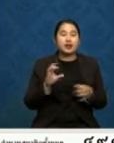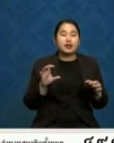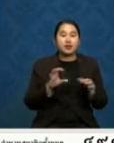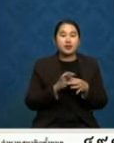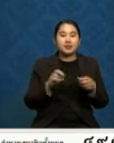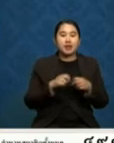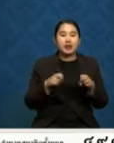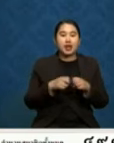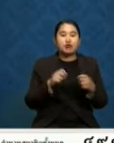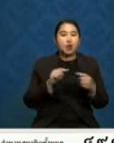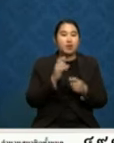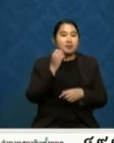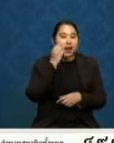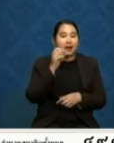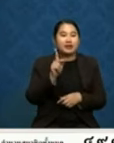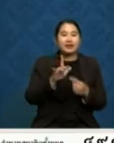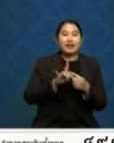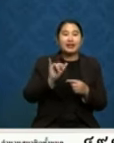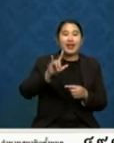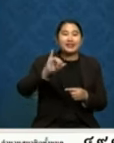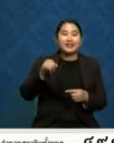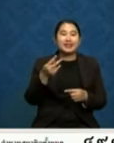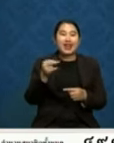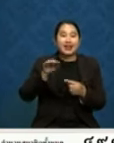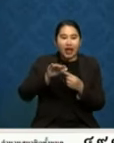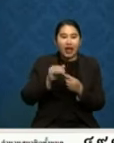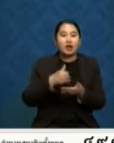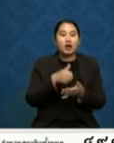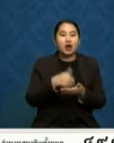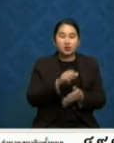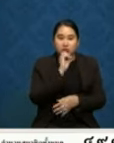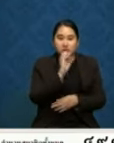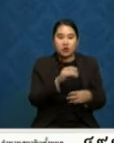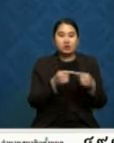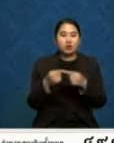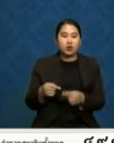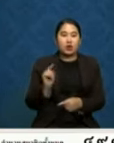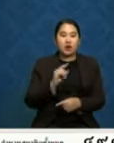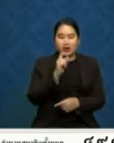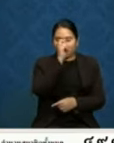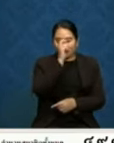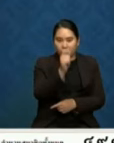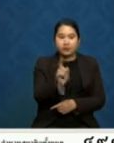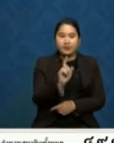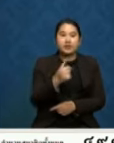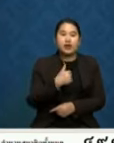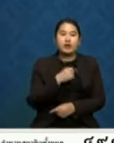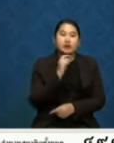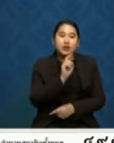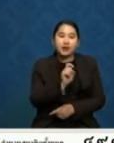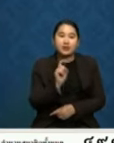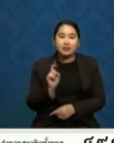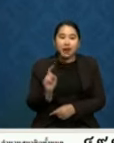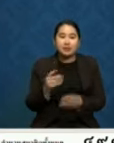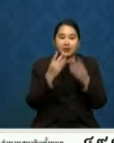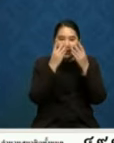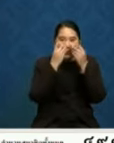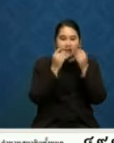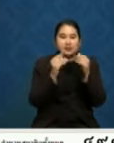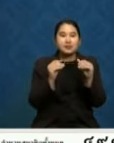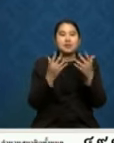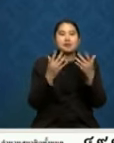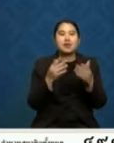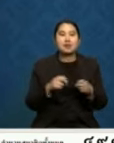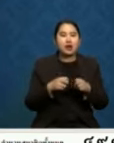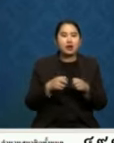ของบ้านกาญจนาผมต้องเรียนผ่านท่านประธานไปยังท่านสมาชิกประเด็นนี้ด้วยความเคารพนะครับเราไม่ได้สอบถามกันในรายละเอียดถึงเห